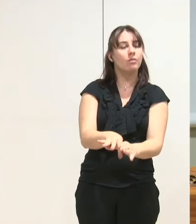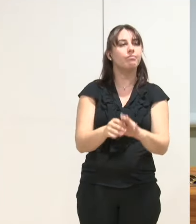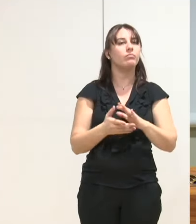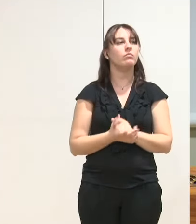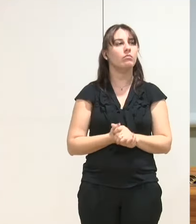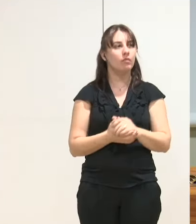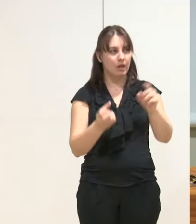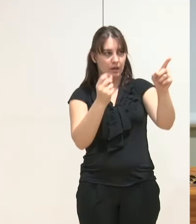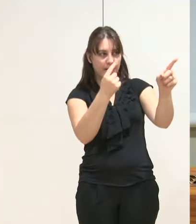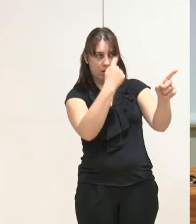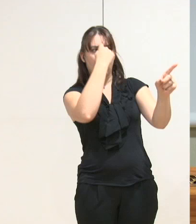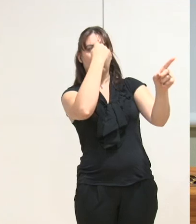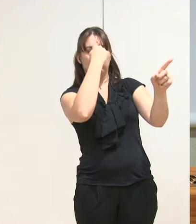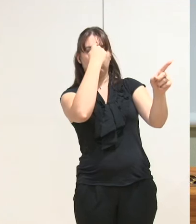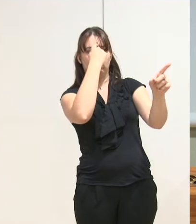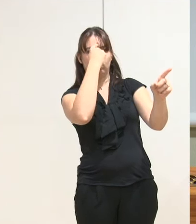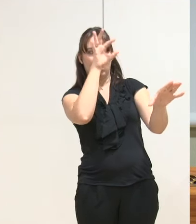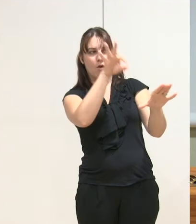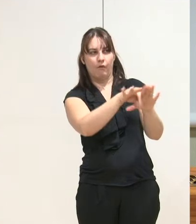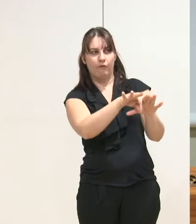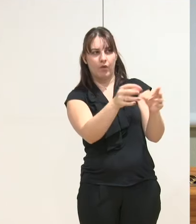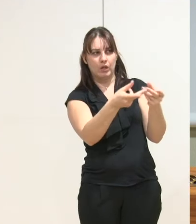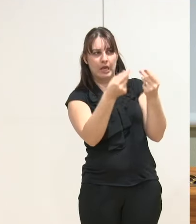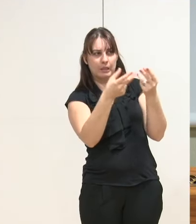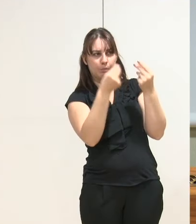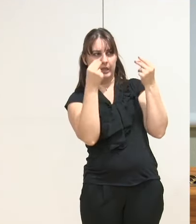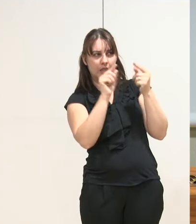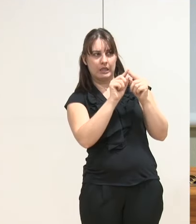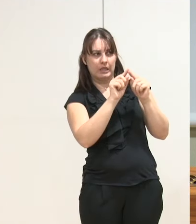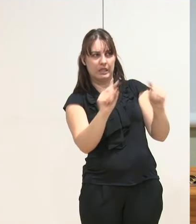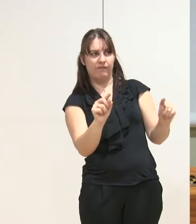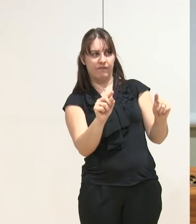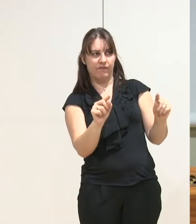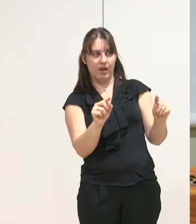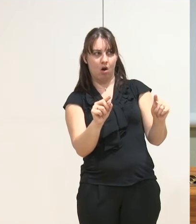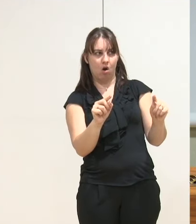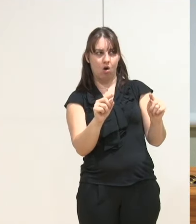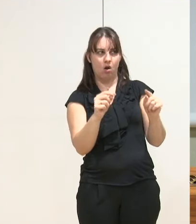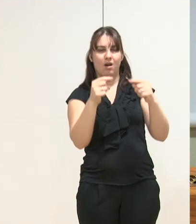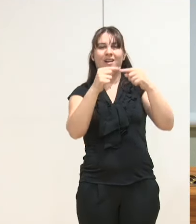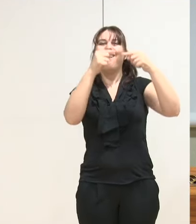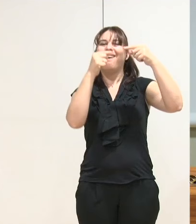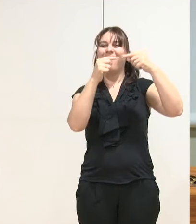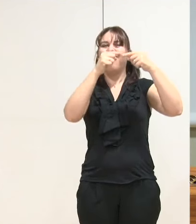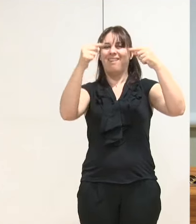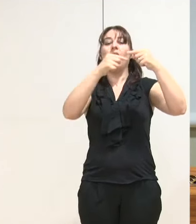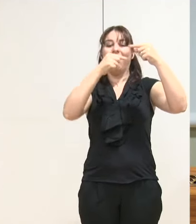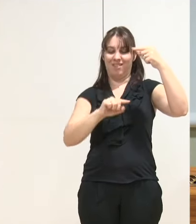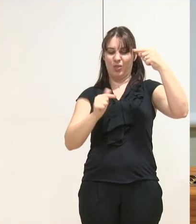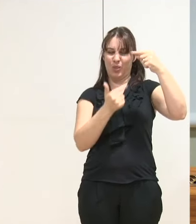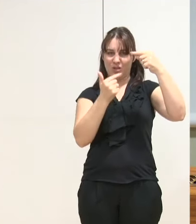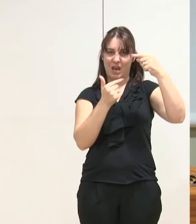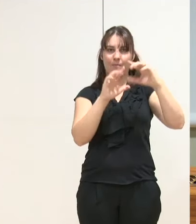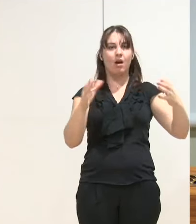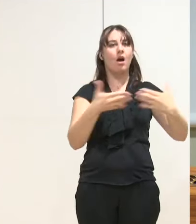j'entends qu'il y aura un vote différencié sur le deuxème tiré de la part du